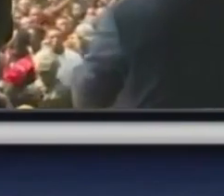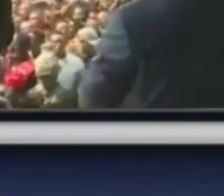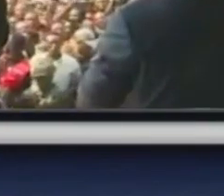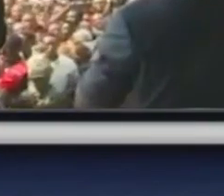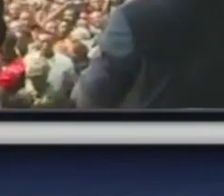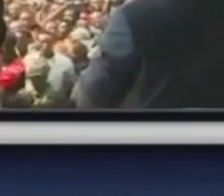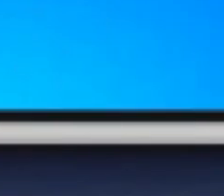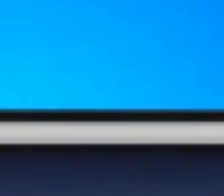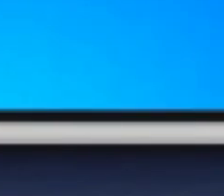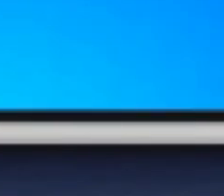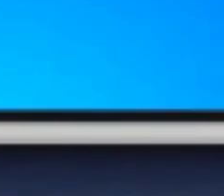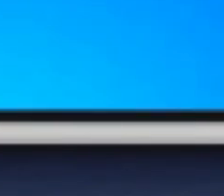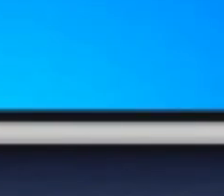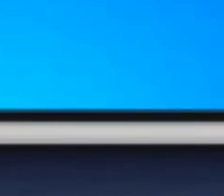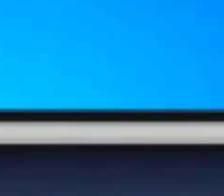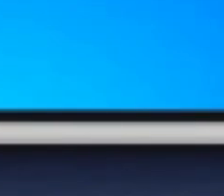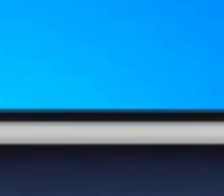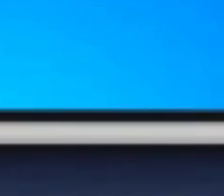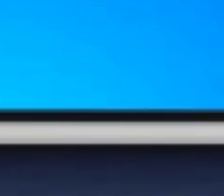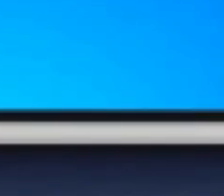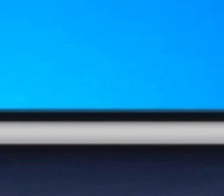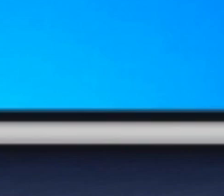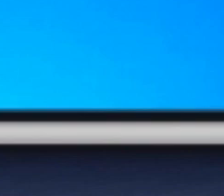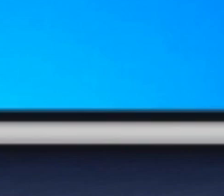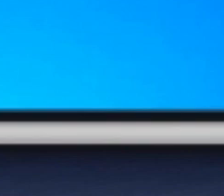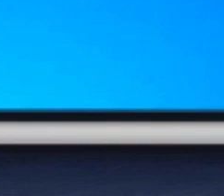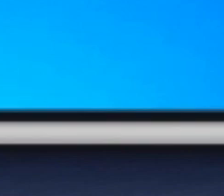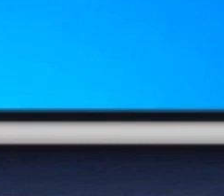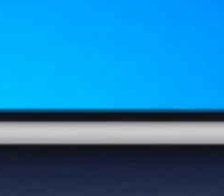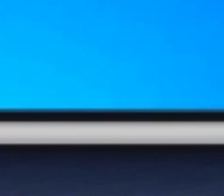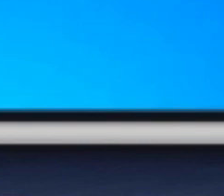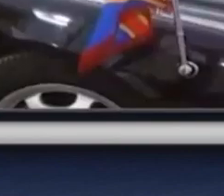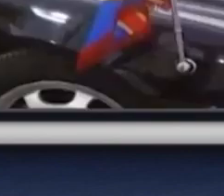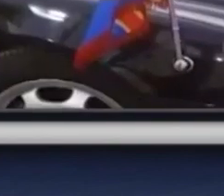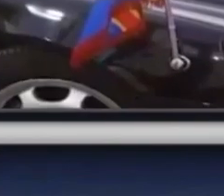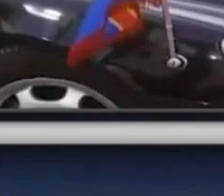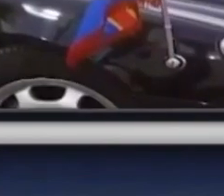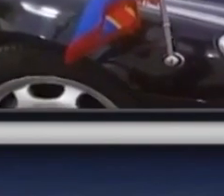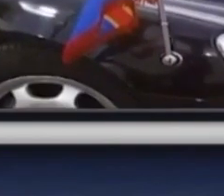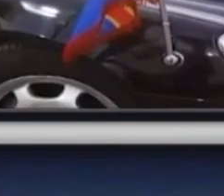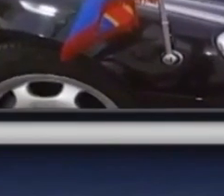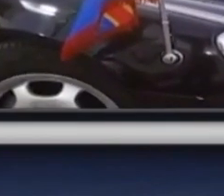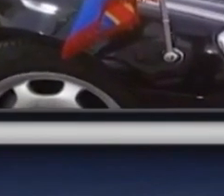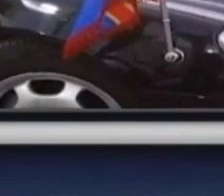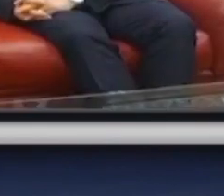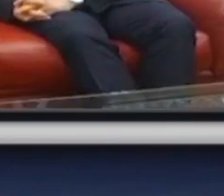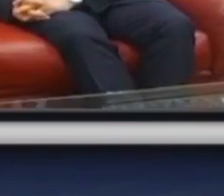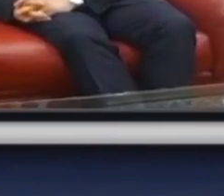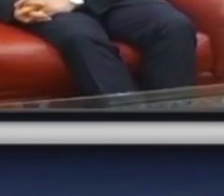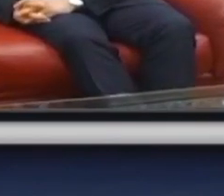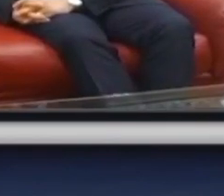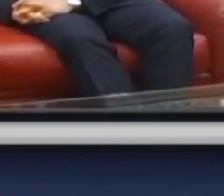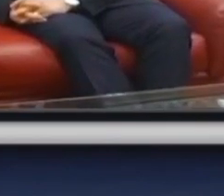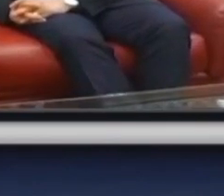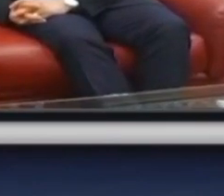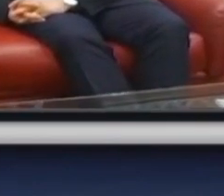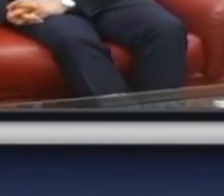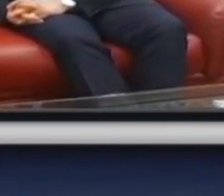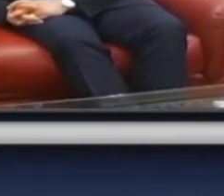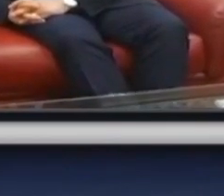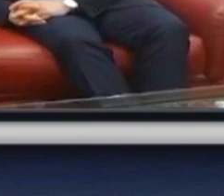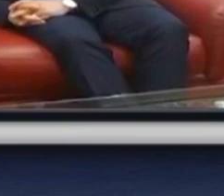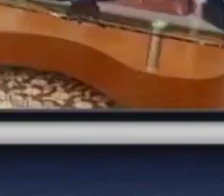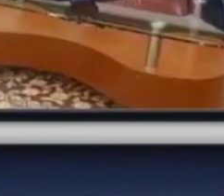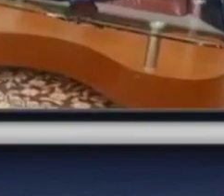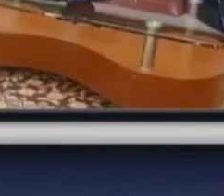journal. Également au sommaire, c'est une première pour la RDC. Le pays va siéger pour la première fois en tant que membre actif à l'Assemblée générale extraordinaire de